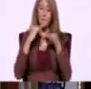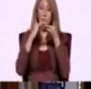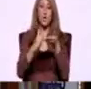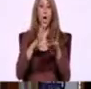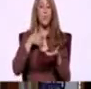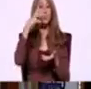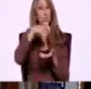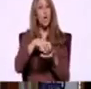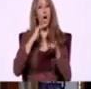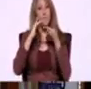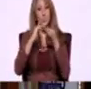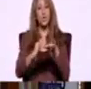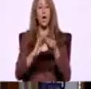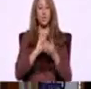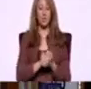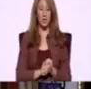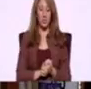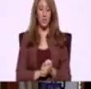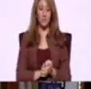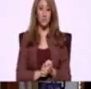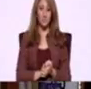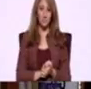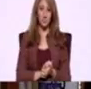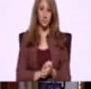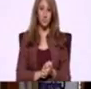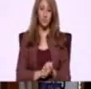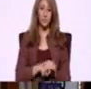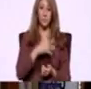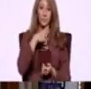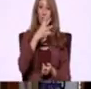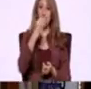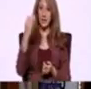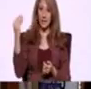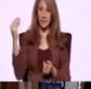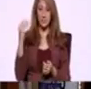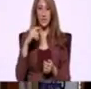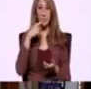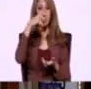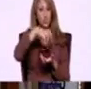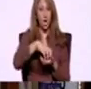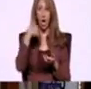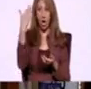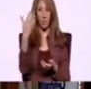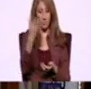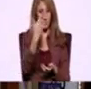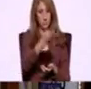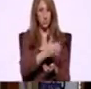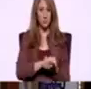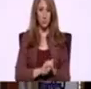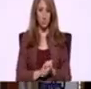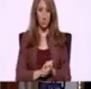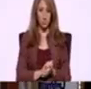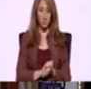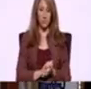شقه، احنا السنه دي بنقدم كم كبير جدا من العمرات والشقق وال، مش عايز اقول